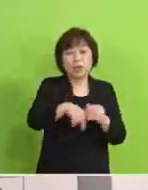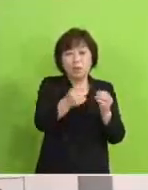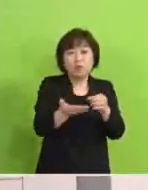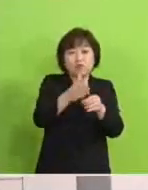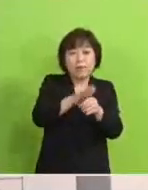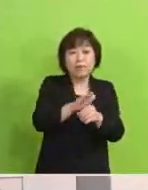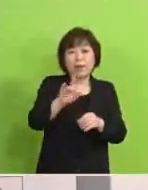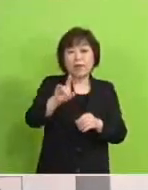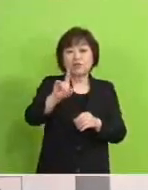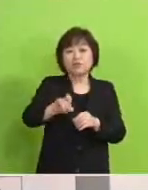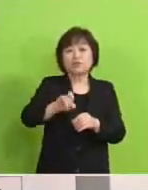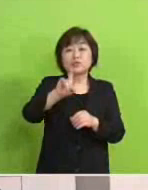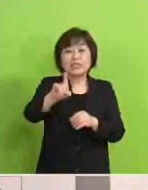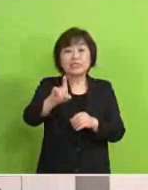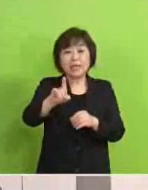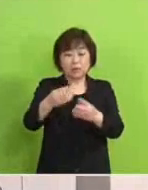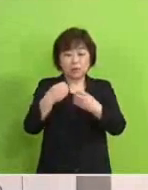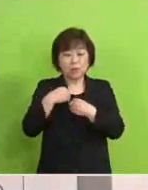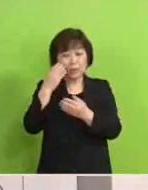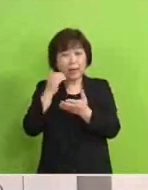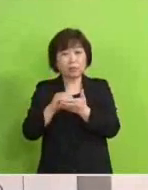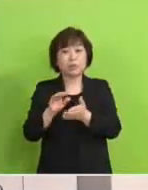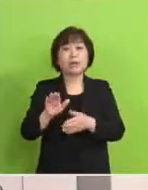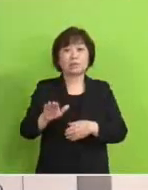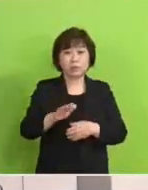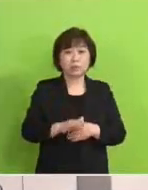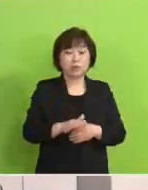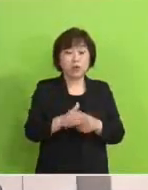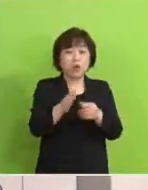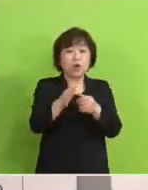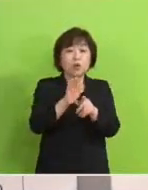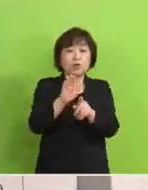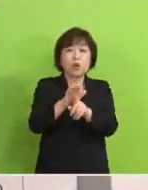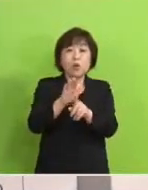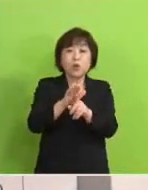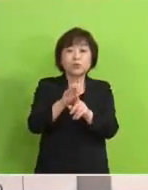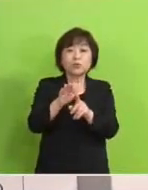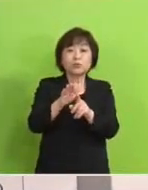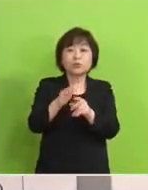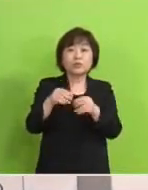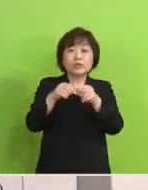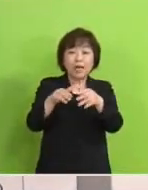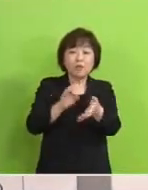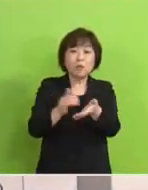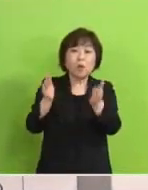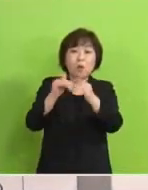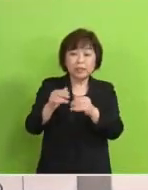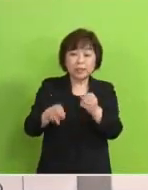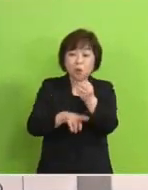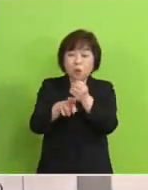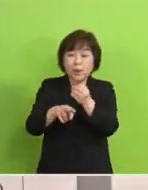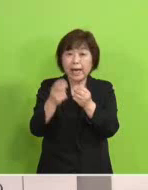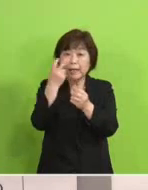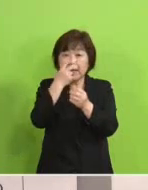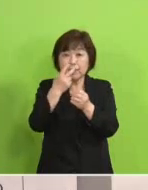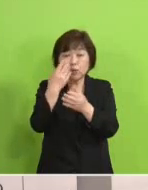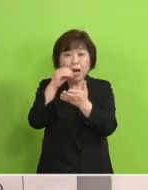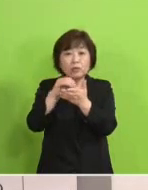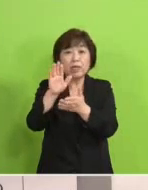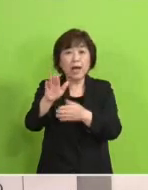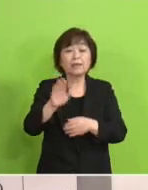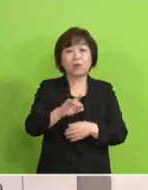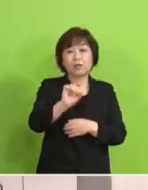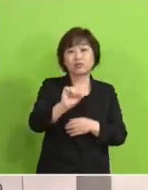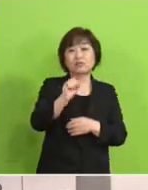含めて11件の陽性が確認、そして協力機関の抗原検査等かかりつけ医の先生から確認の連絡があった